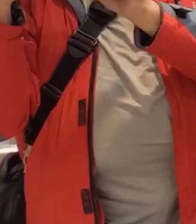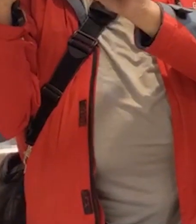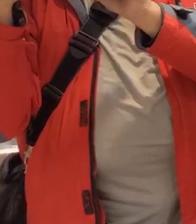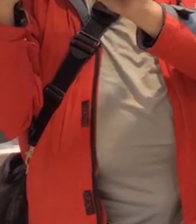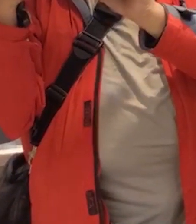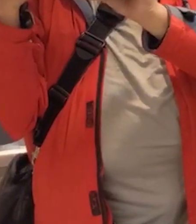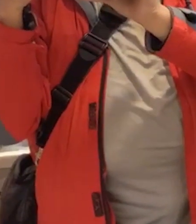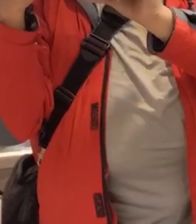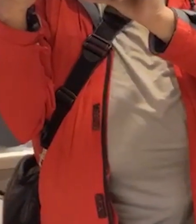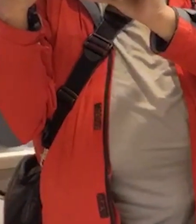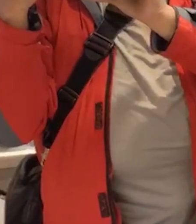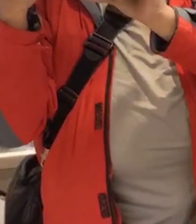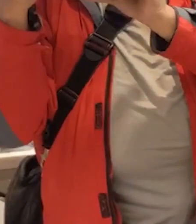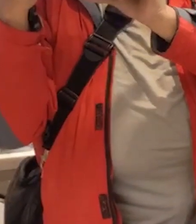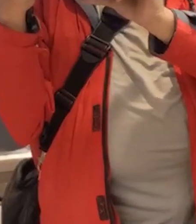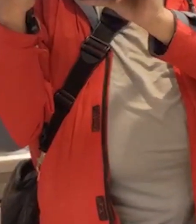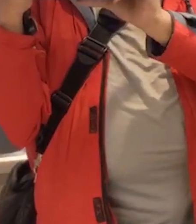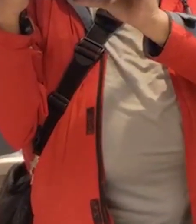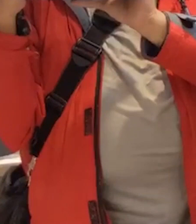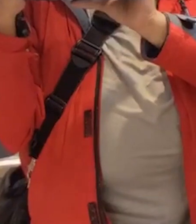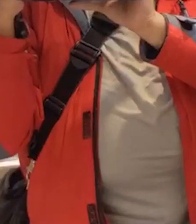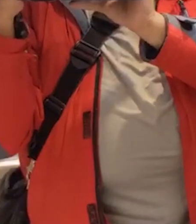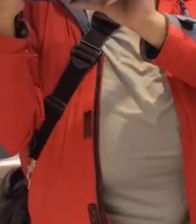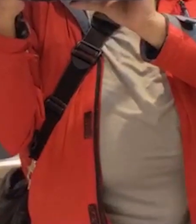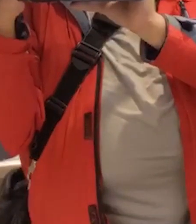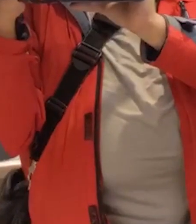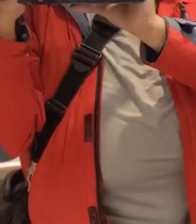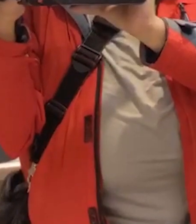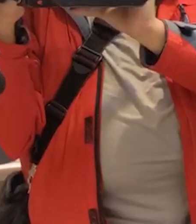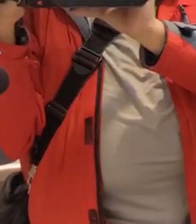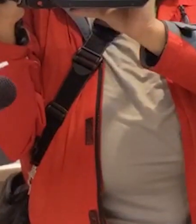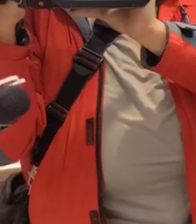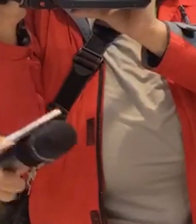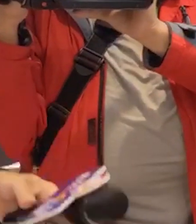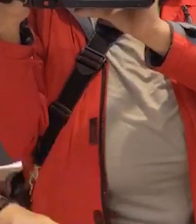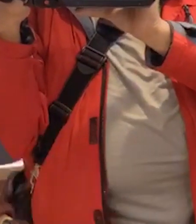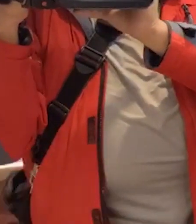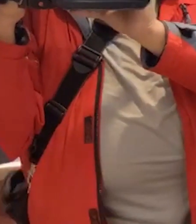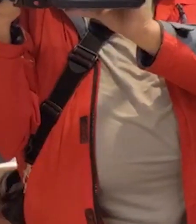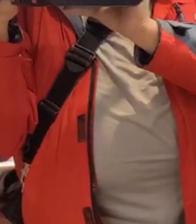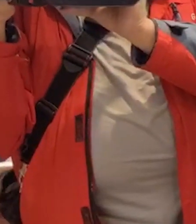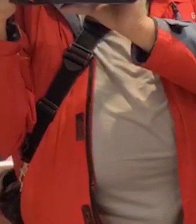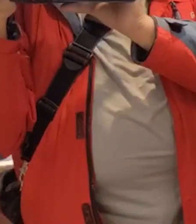如果 你 只讲 做 上 主来讲，你当家己本身来当来判断讲。